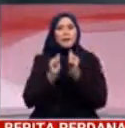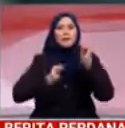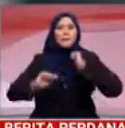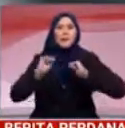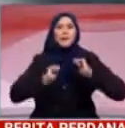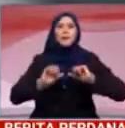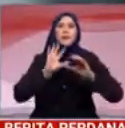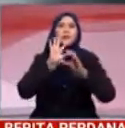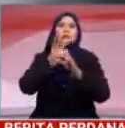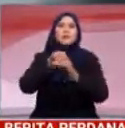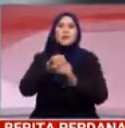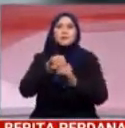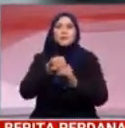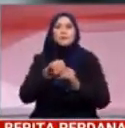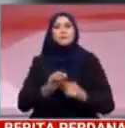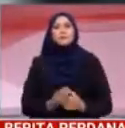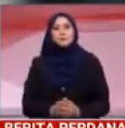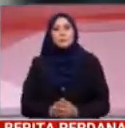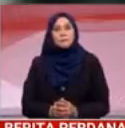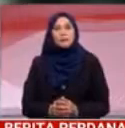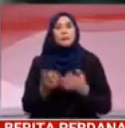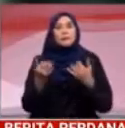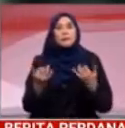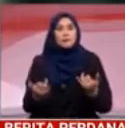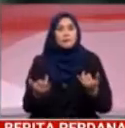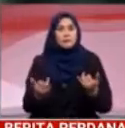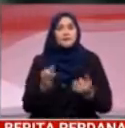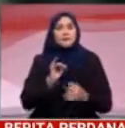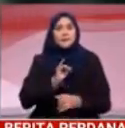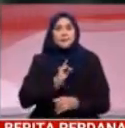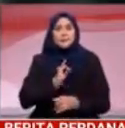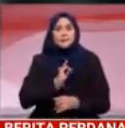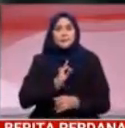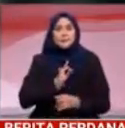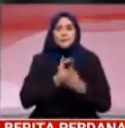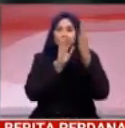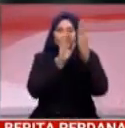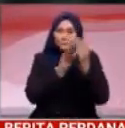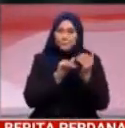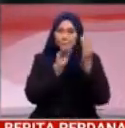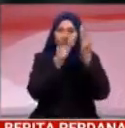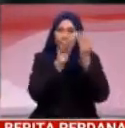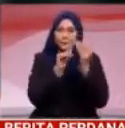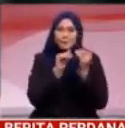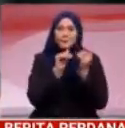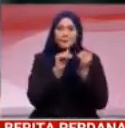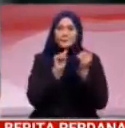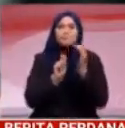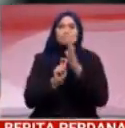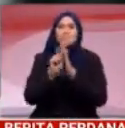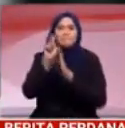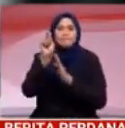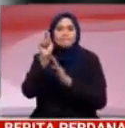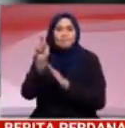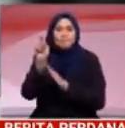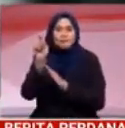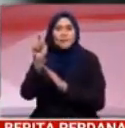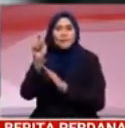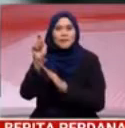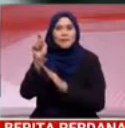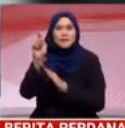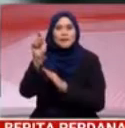pelakon-pelakon terlibat. Sebagai pengkarya teater, saya mempunyai harapan yang tinggilah.